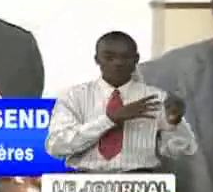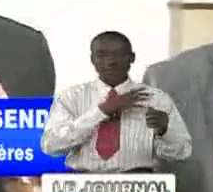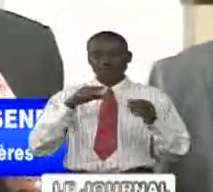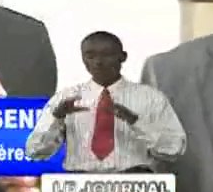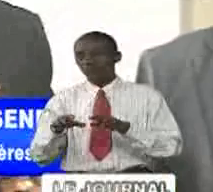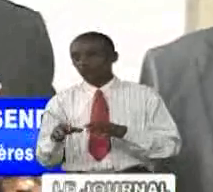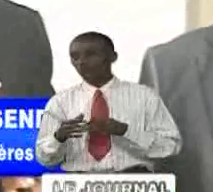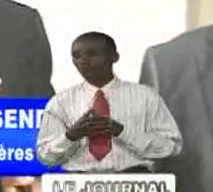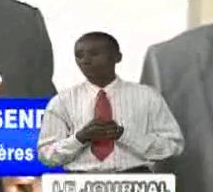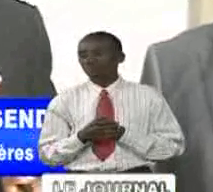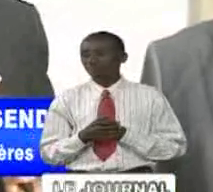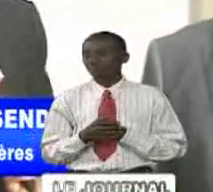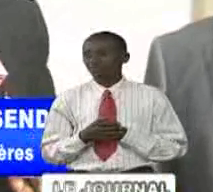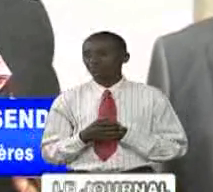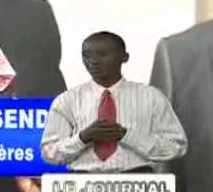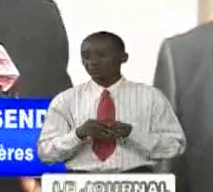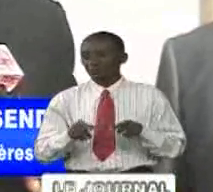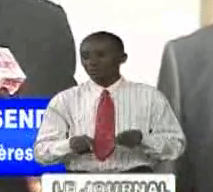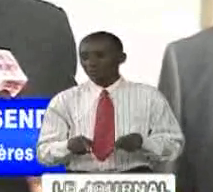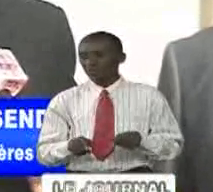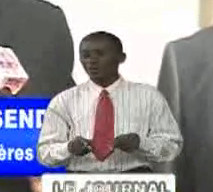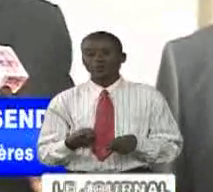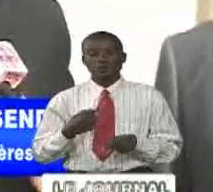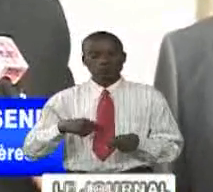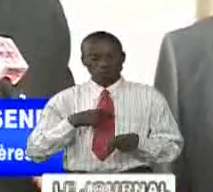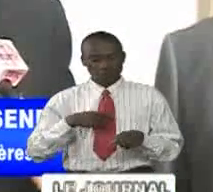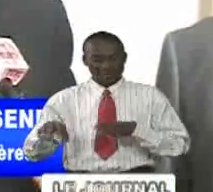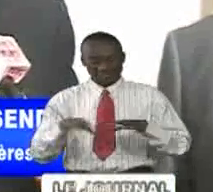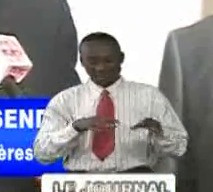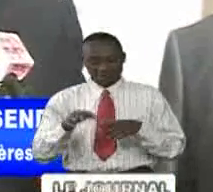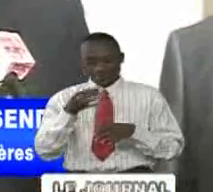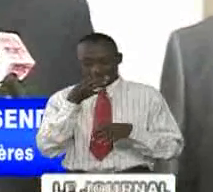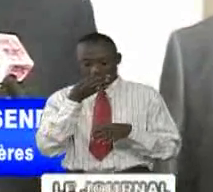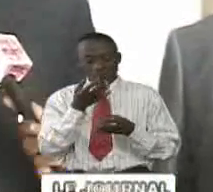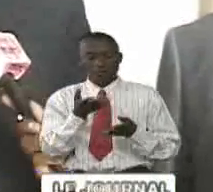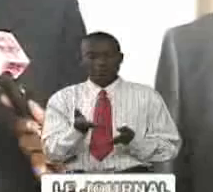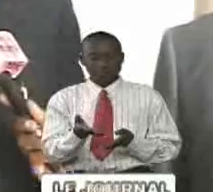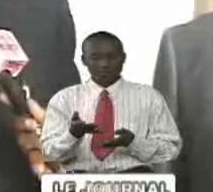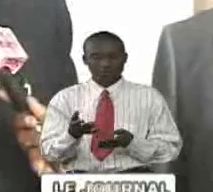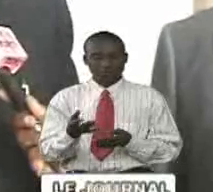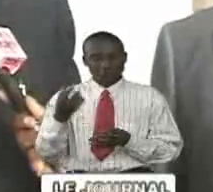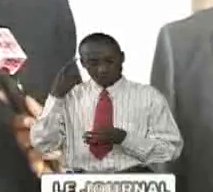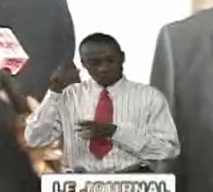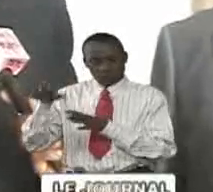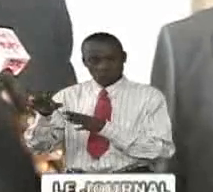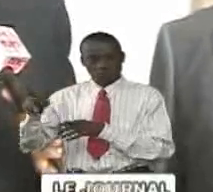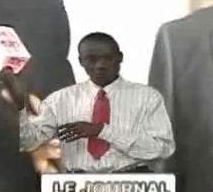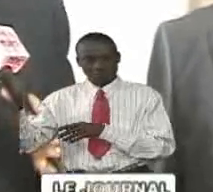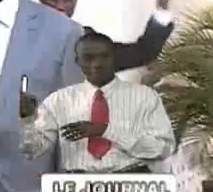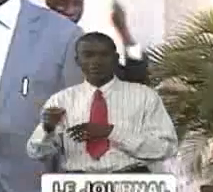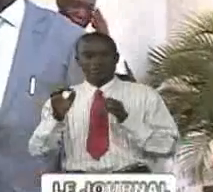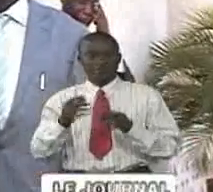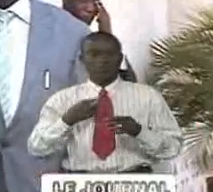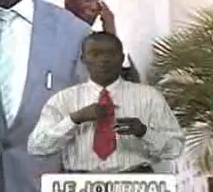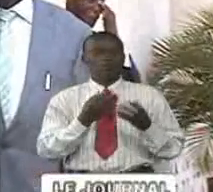Congo. Et pour le moment, nous avons quelques activités pétrolières du côté congolais et nous voulons, comme d'habitude, l'appui de